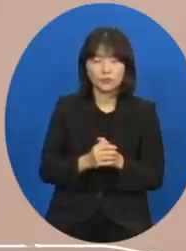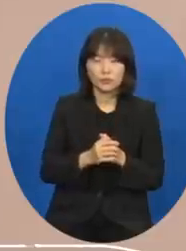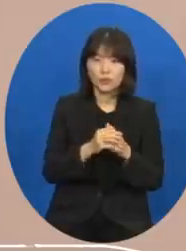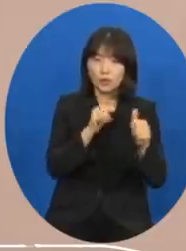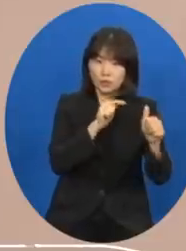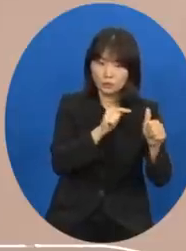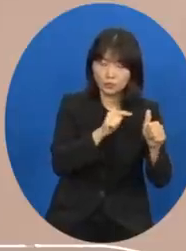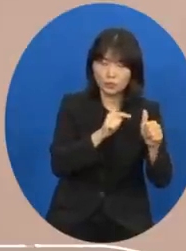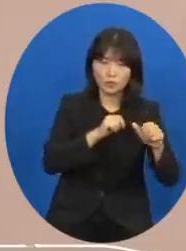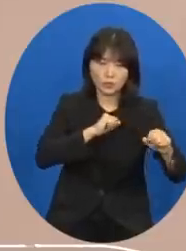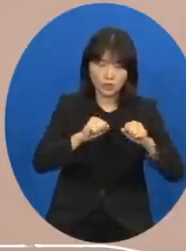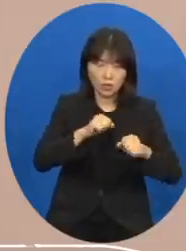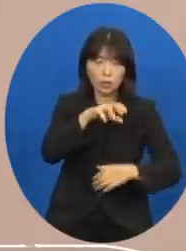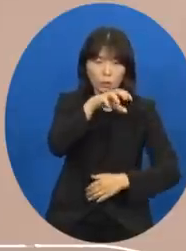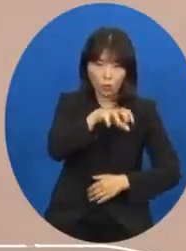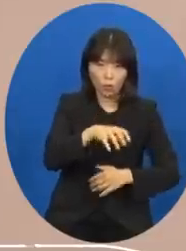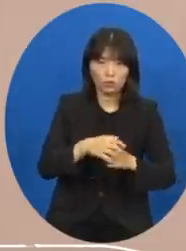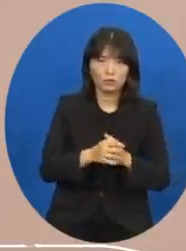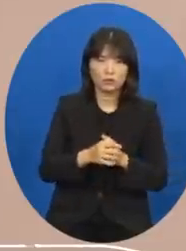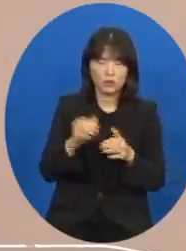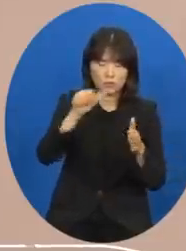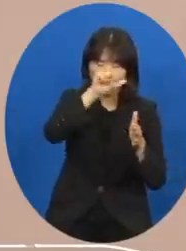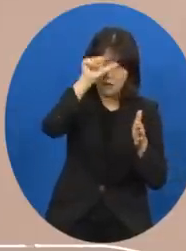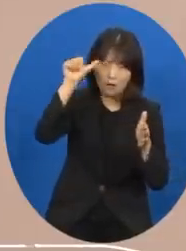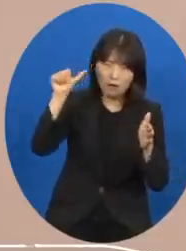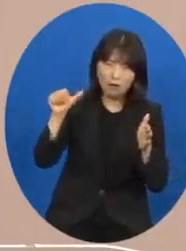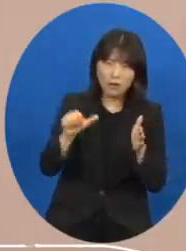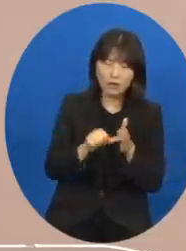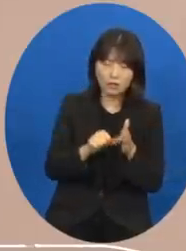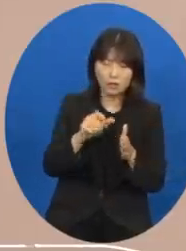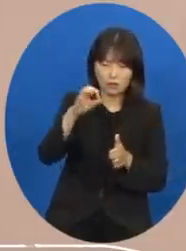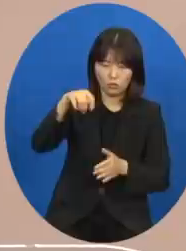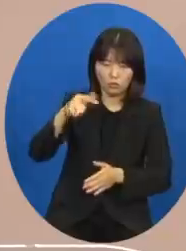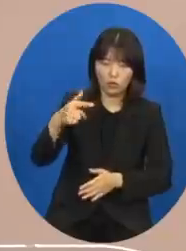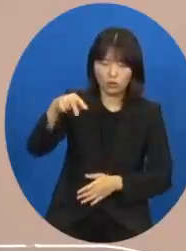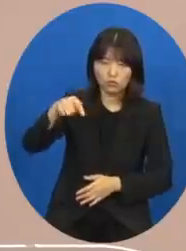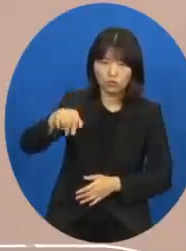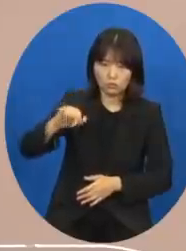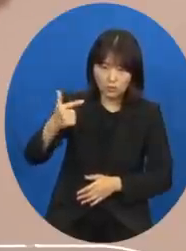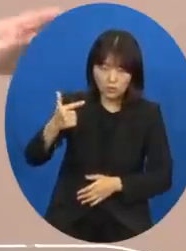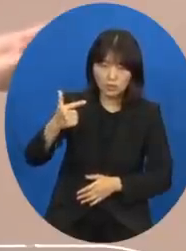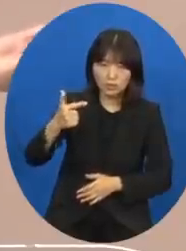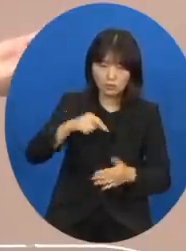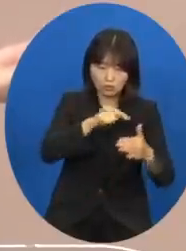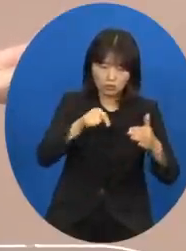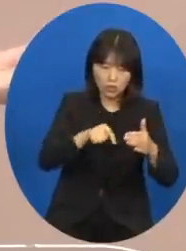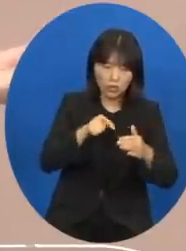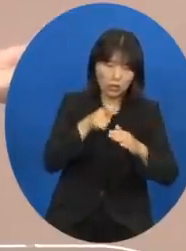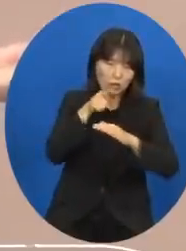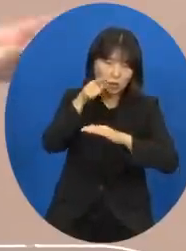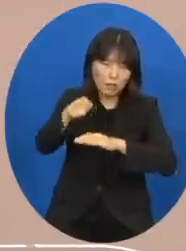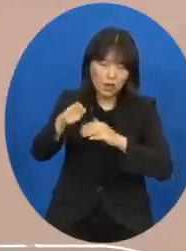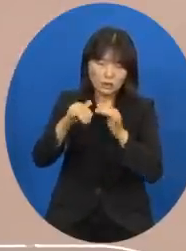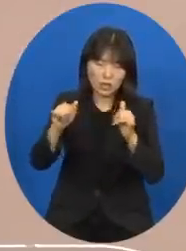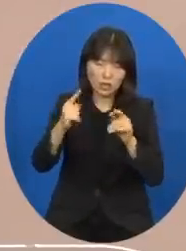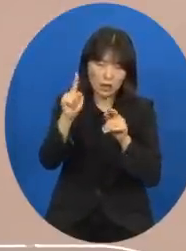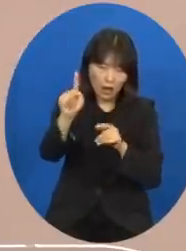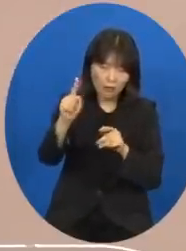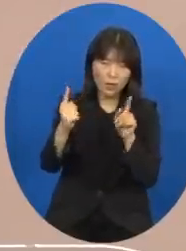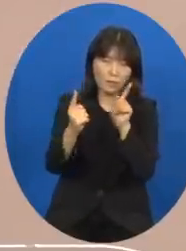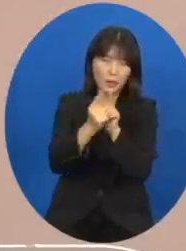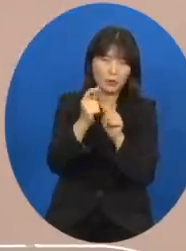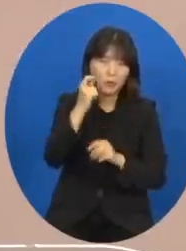사역하는 그곳은 평생 그 원주민들 중에는 외부 사람 한 사람도 못 만나고